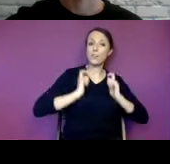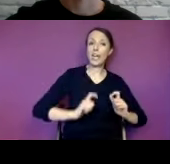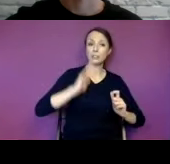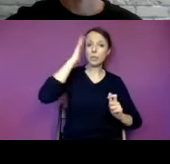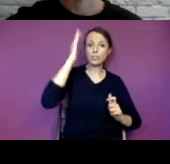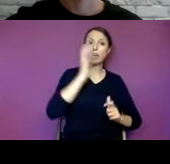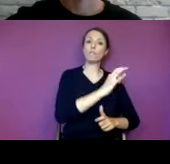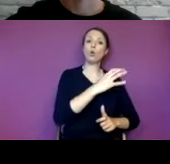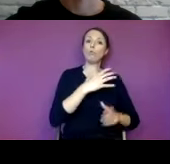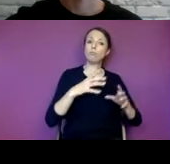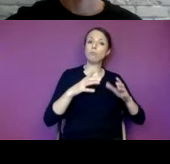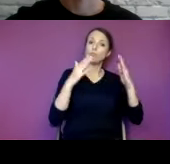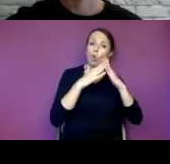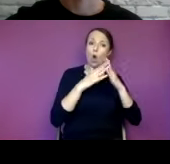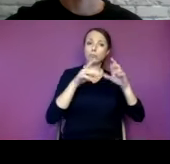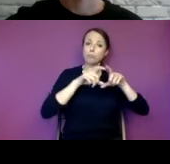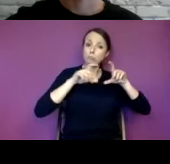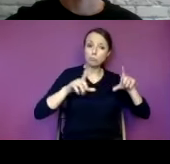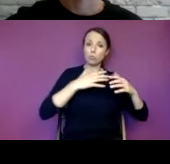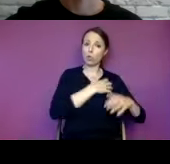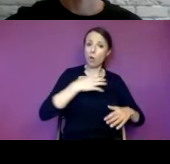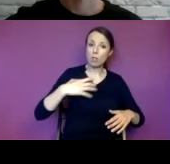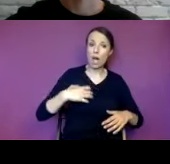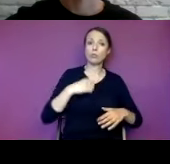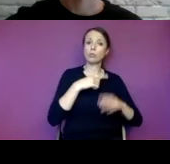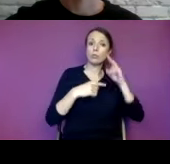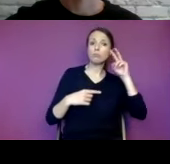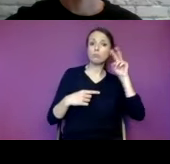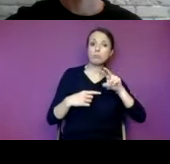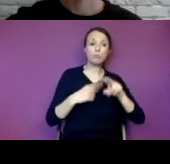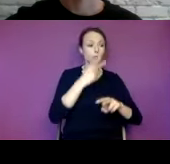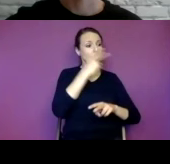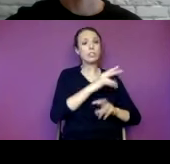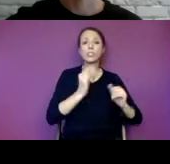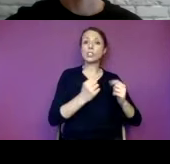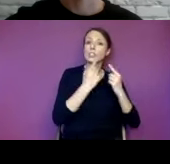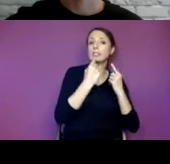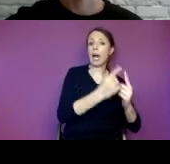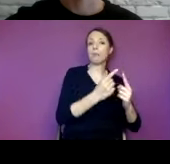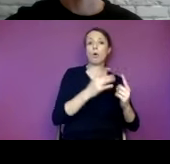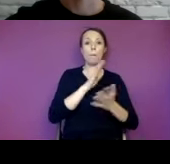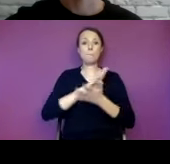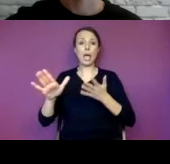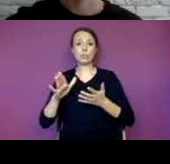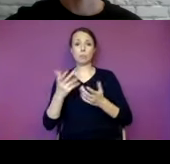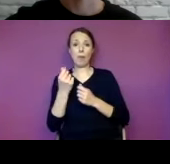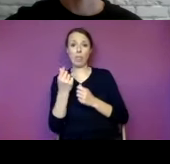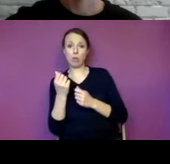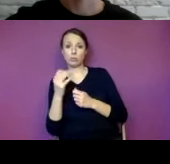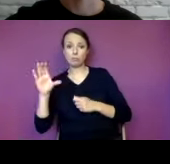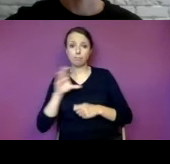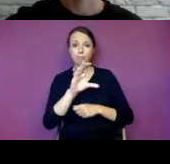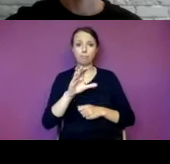jaki sposób to zostało samodzielnie, oddolnie, bez tego kapitału, który czasami polega na tym, że mamy